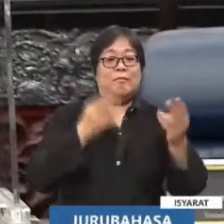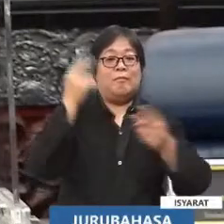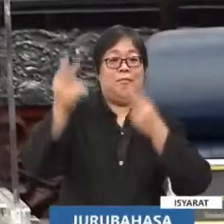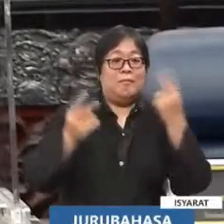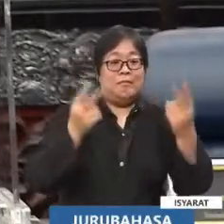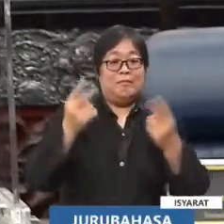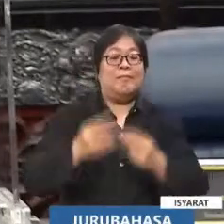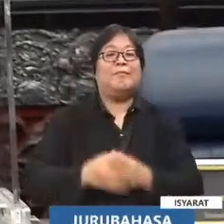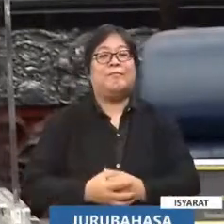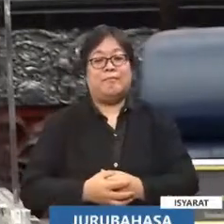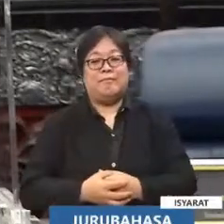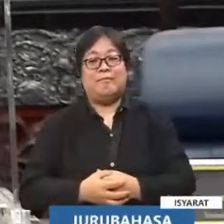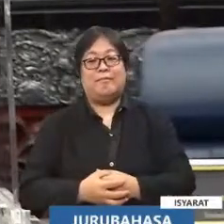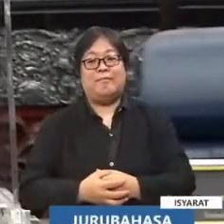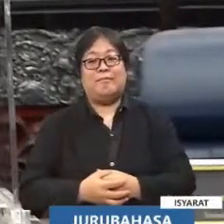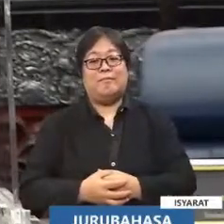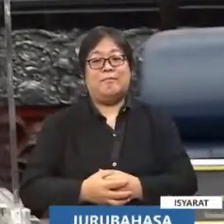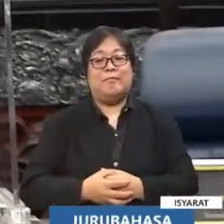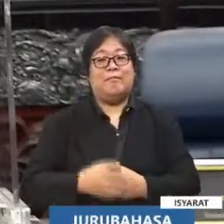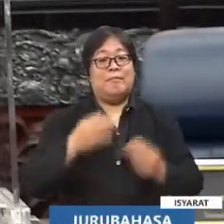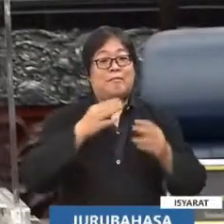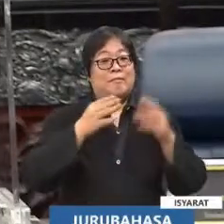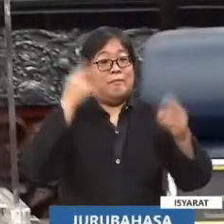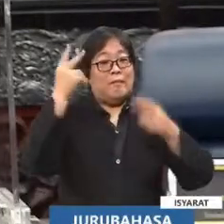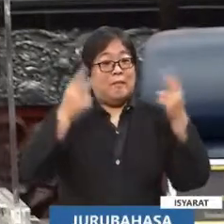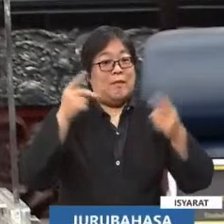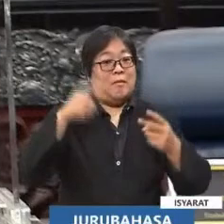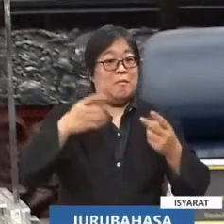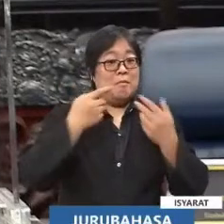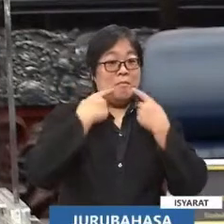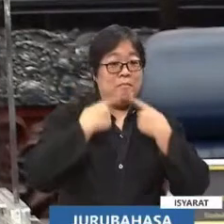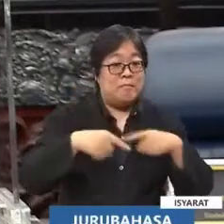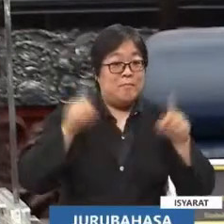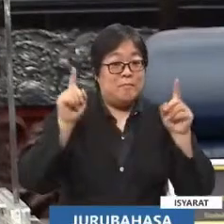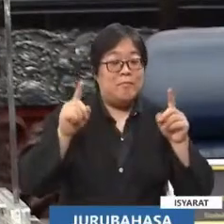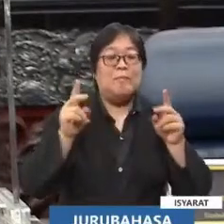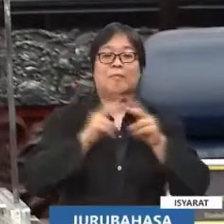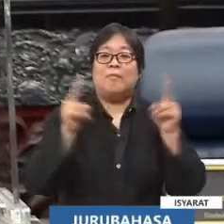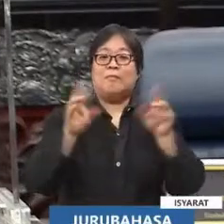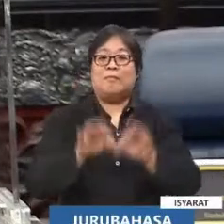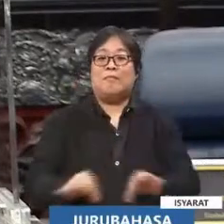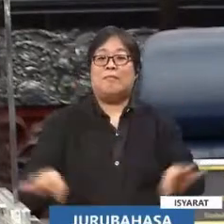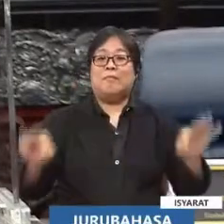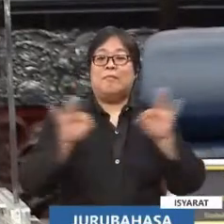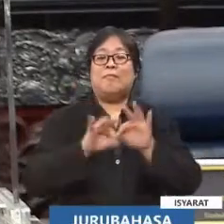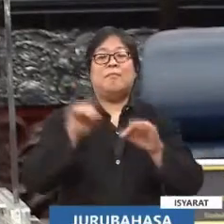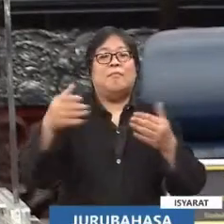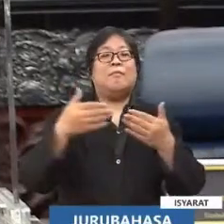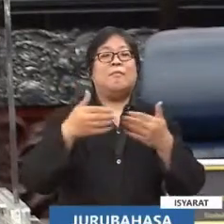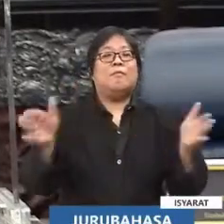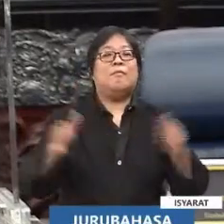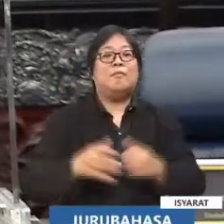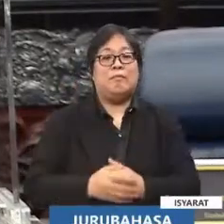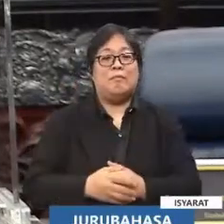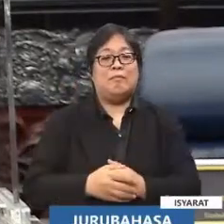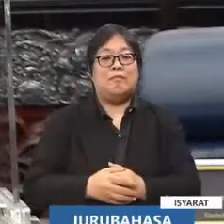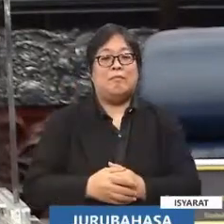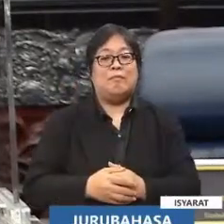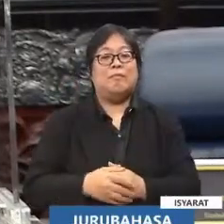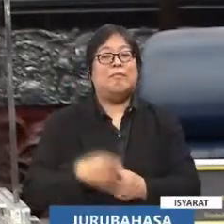pelancongan sendiri. Kerana untuk sektor ini untuk berjaya dan juga sebagainya, yang paling penting adalah ianya dibuka, iaitu